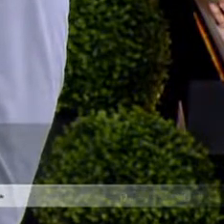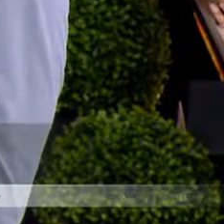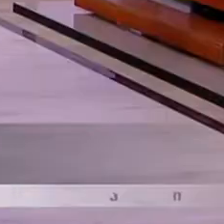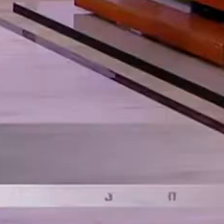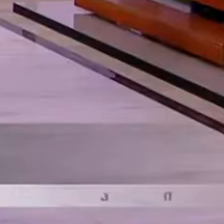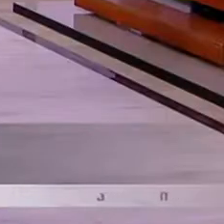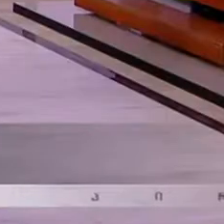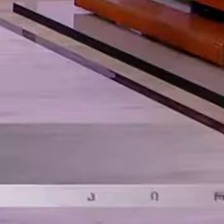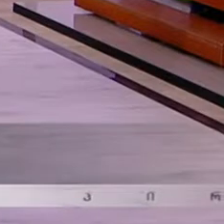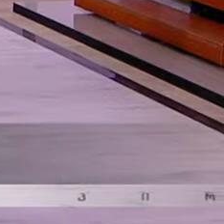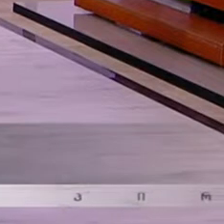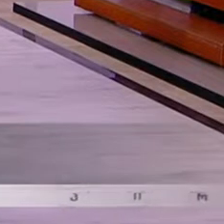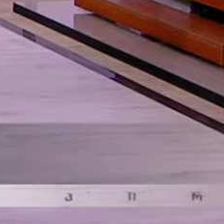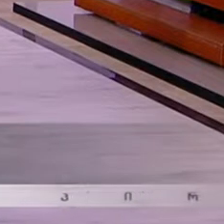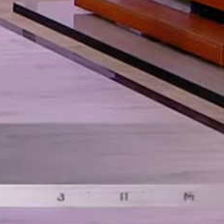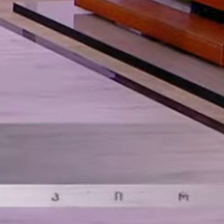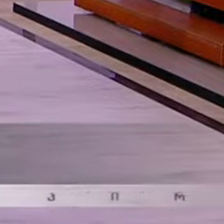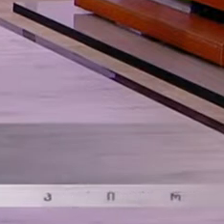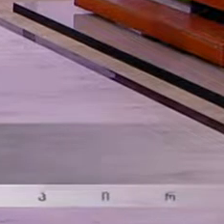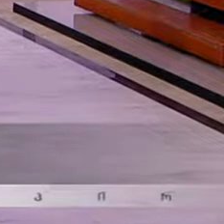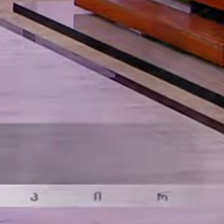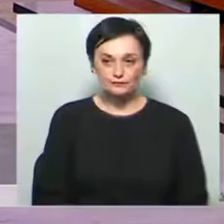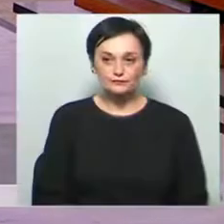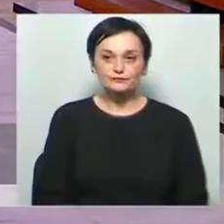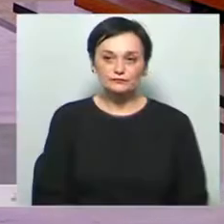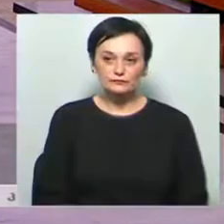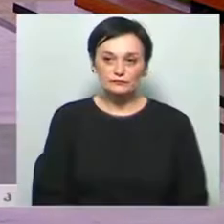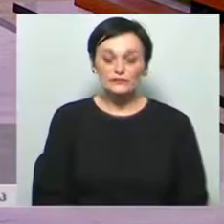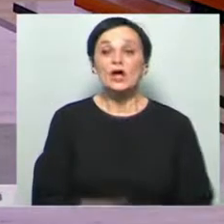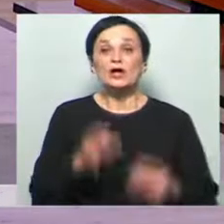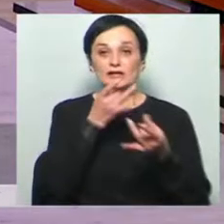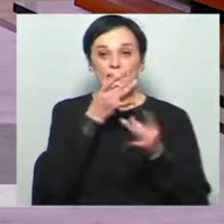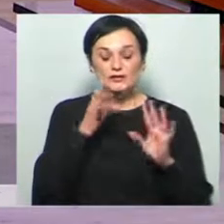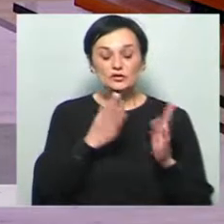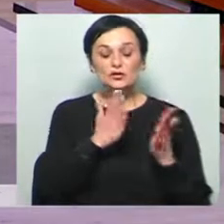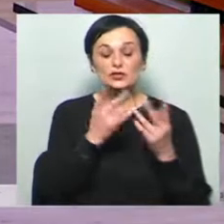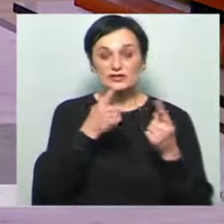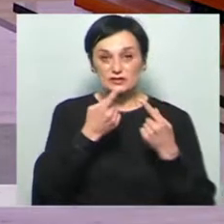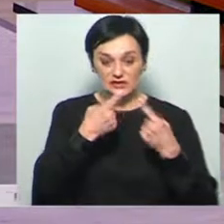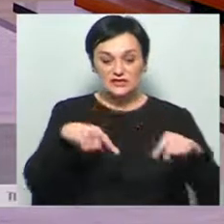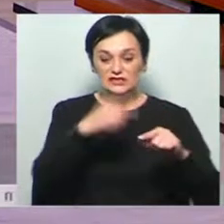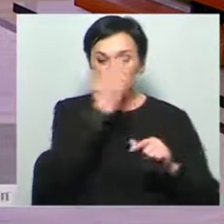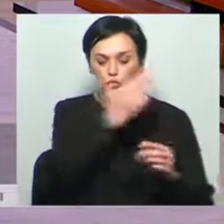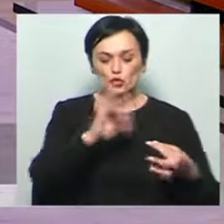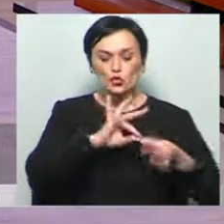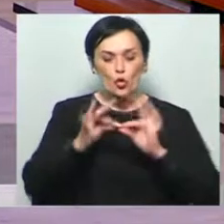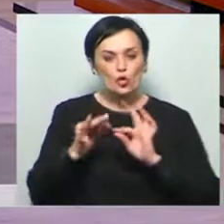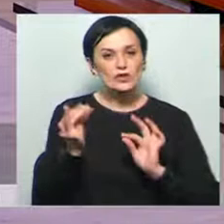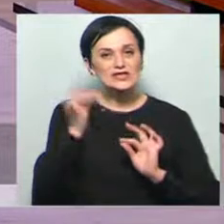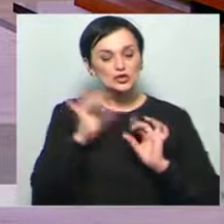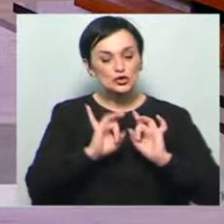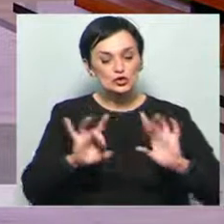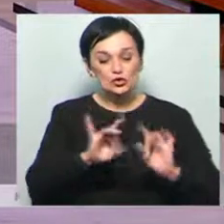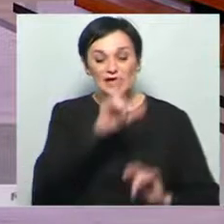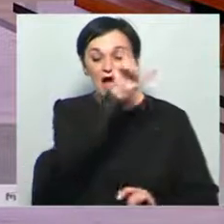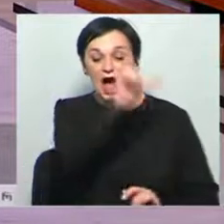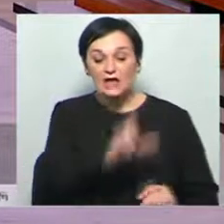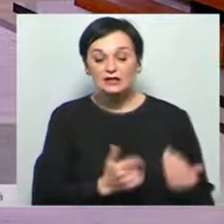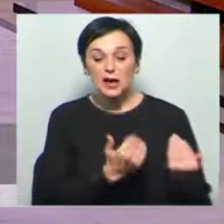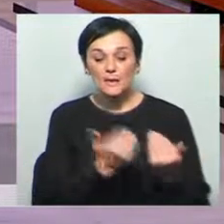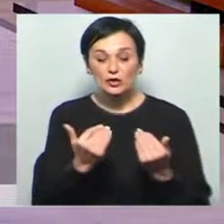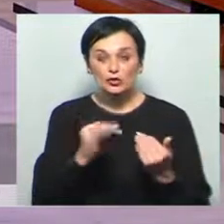ჩვენ როგორც წესი ნებისმიერ თემასთან დაკავშირებით გვაქვს ხოლმე საშუალება საზოგადოებას კონკრეტული ისტორიები, ადამიანური